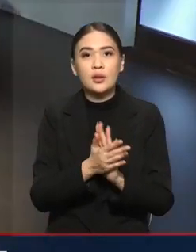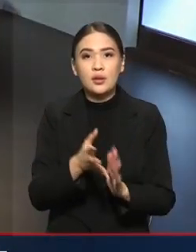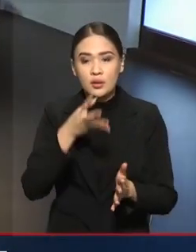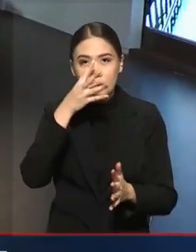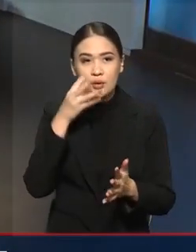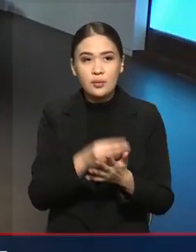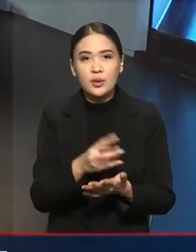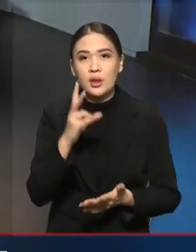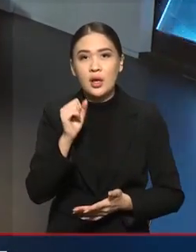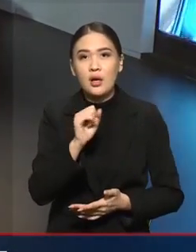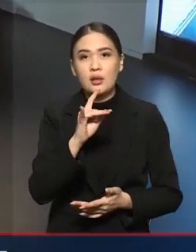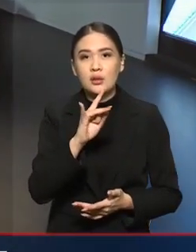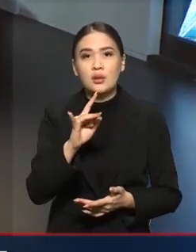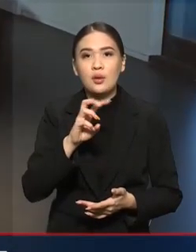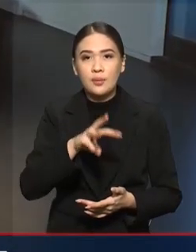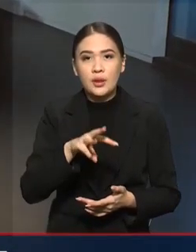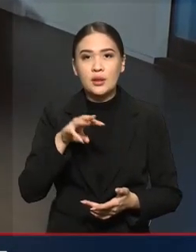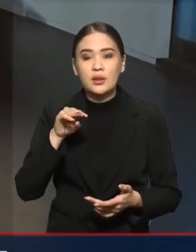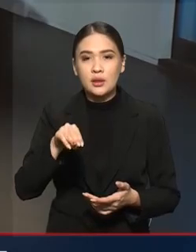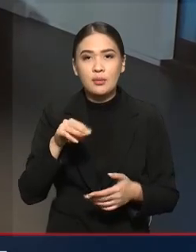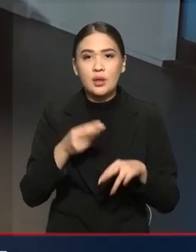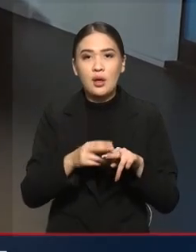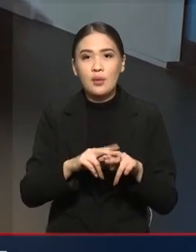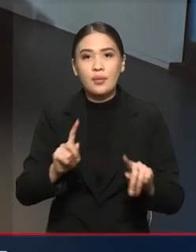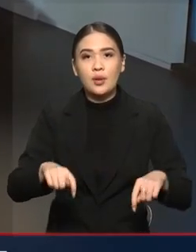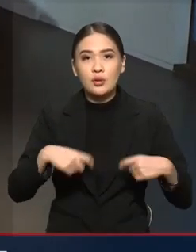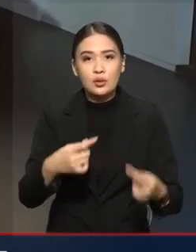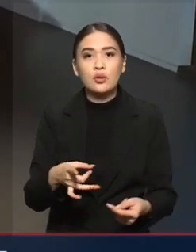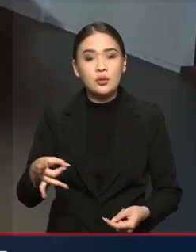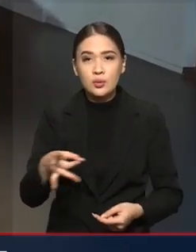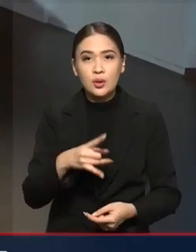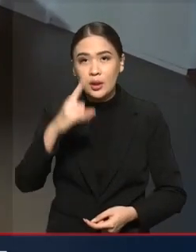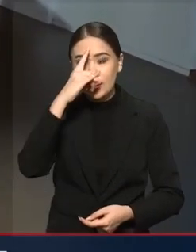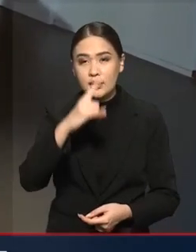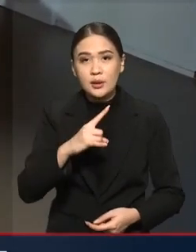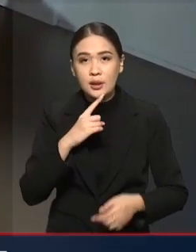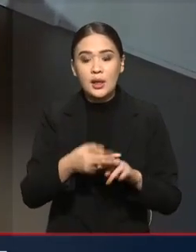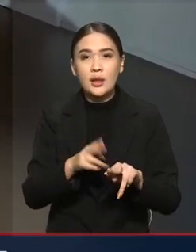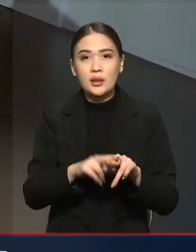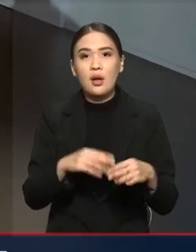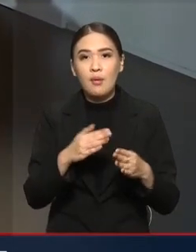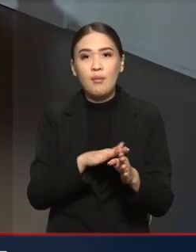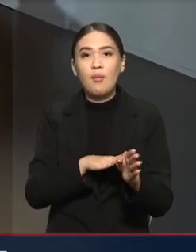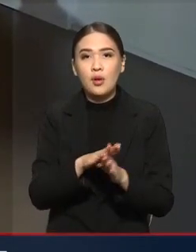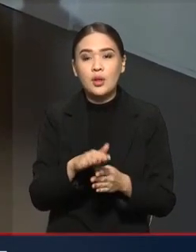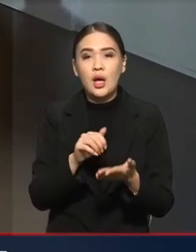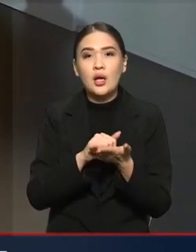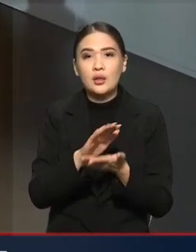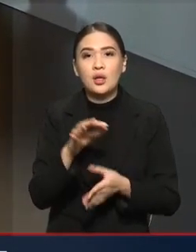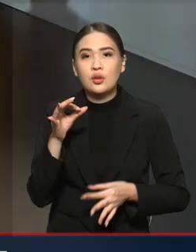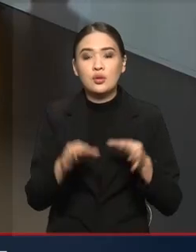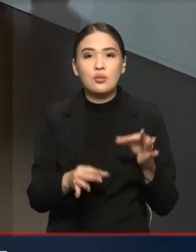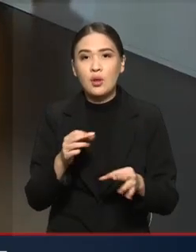на арср метал Тимертау переходит в пользу Республики Казахстан то это означает полный отказ от судебных